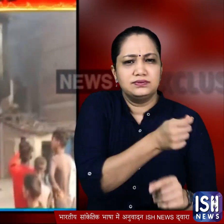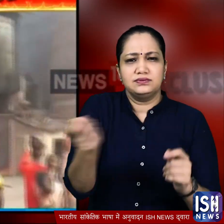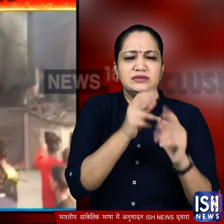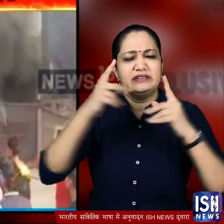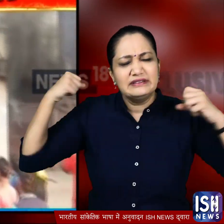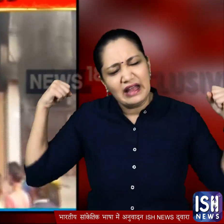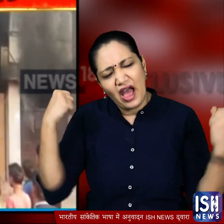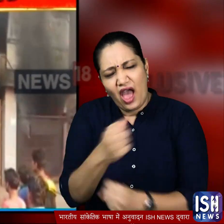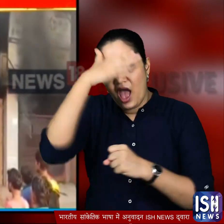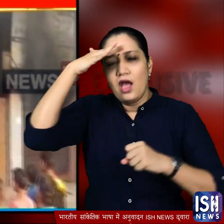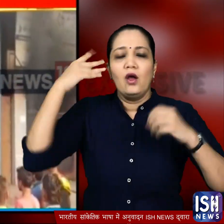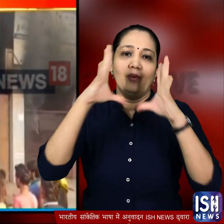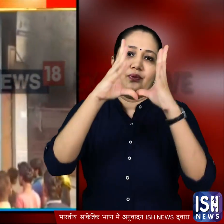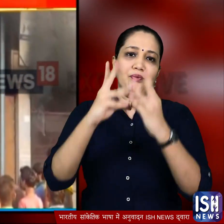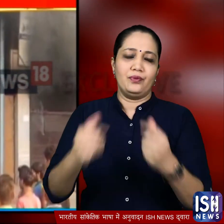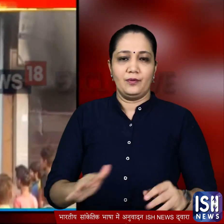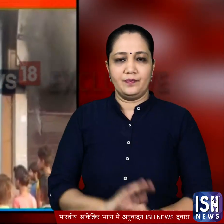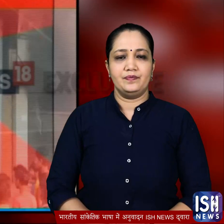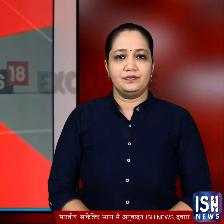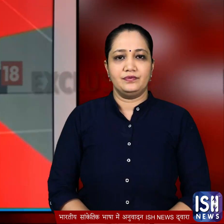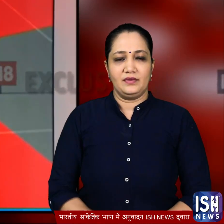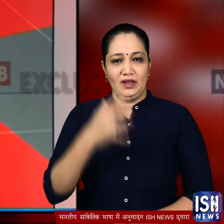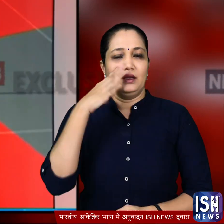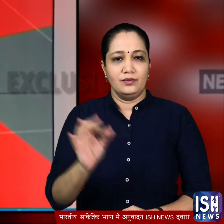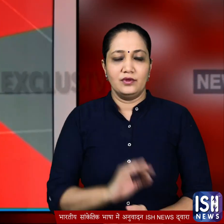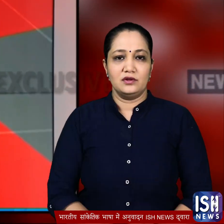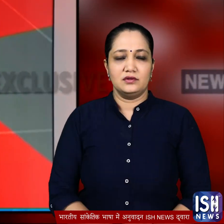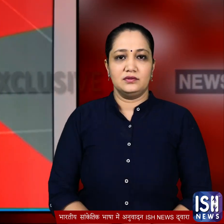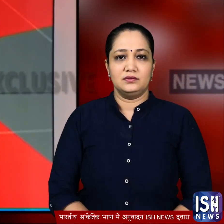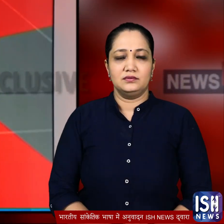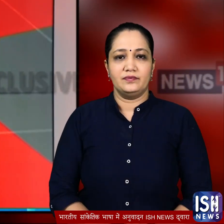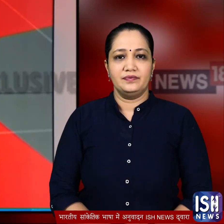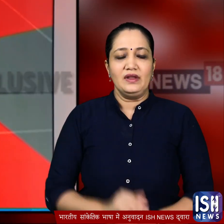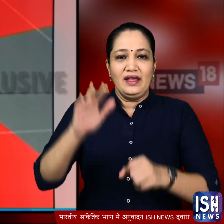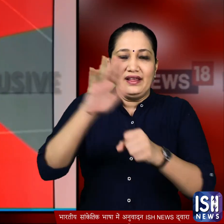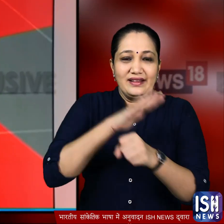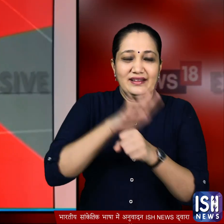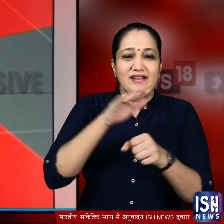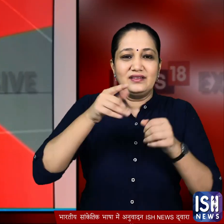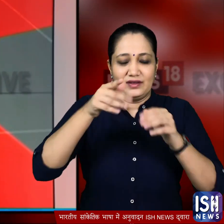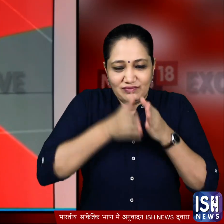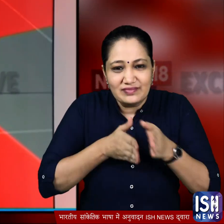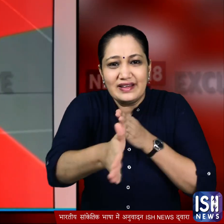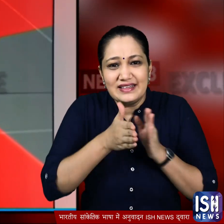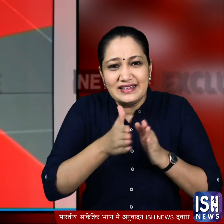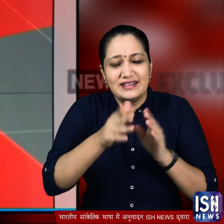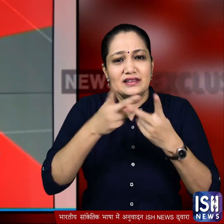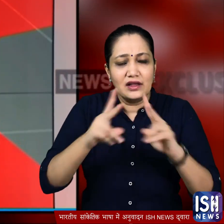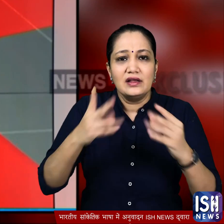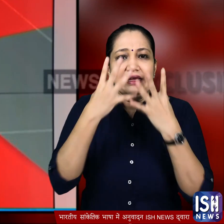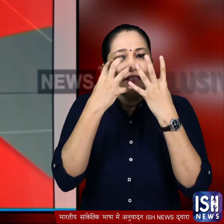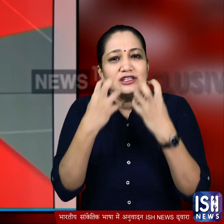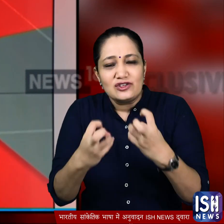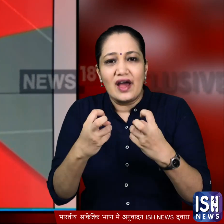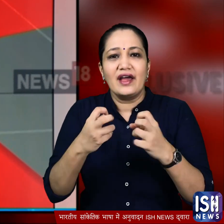गए और कड़ी मेहनत के बाद आग को बुझा लिया गया। सौभाग्य की बात है कि आरा मशीनों में आग भड़काने के लिए